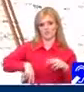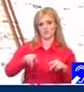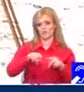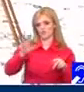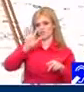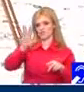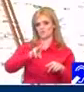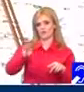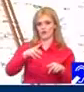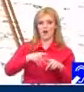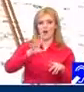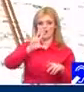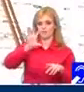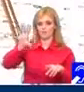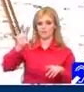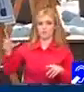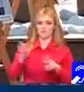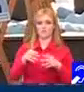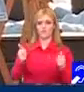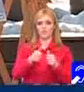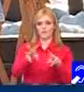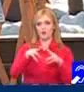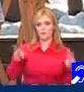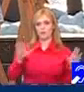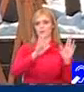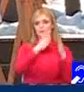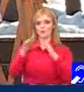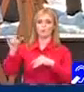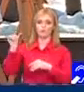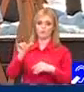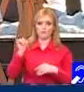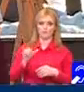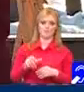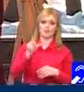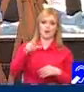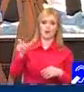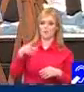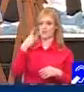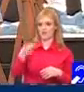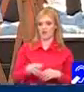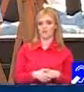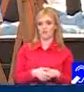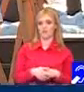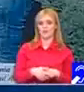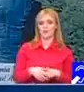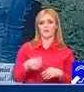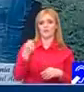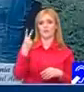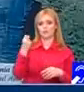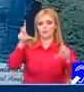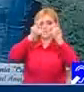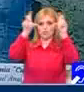de o lună, fotografiile vor fi expuse la Parlament, Guvern, în biblioteci, universități și licee din Republica Moldova. Totodată, în